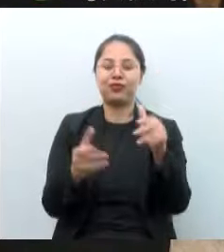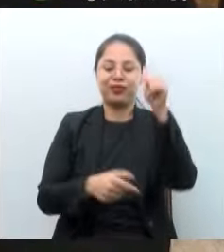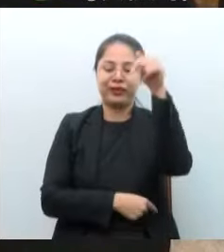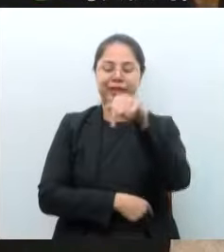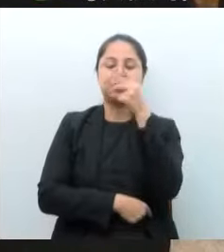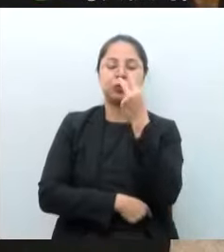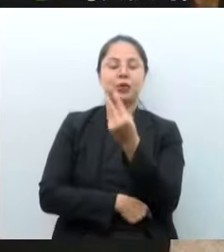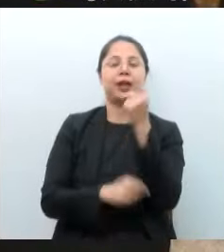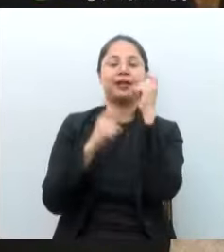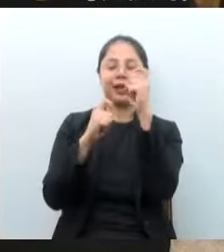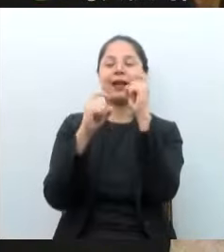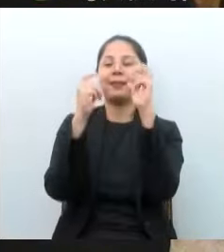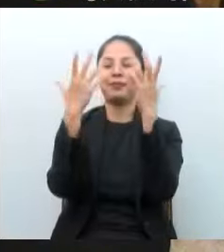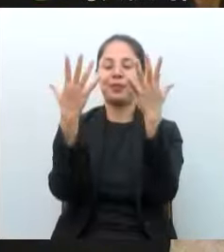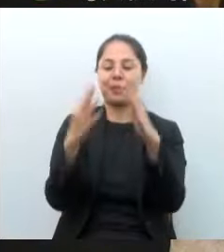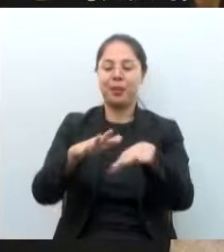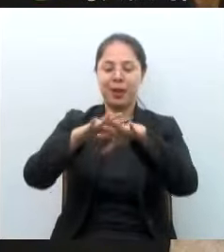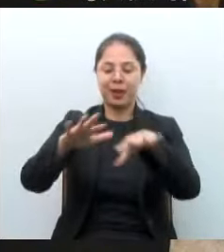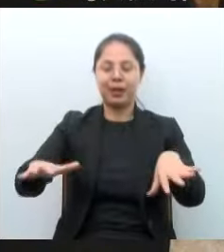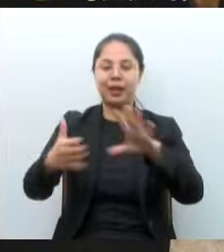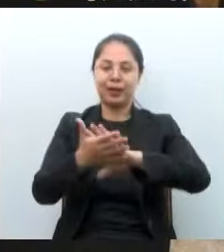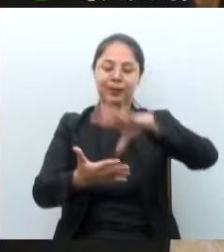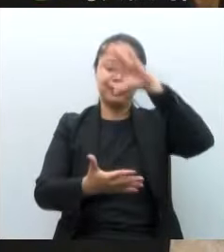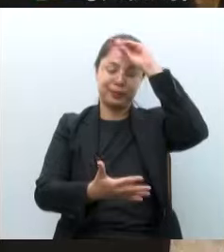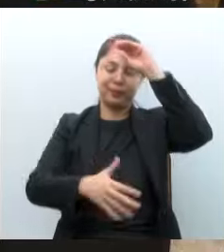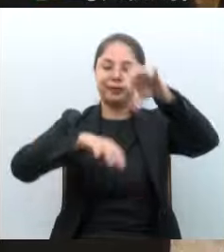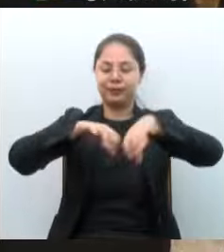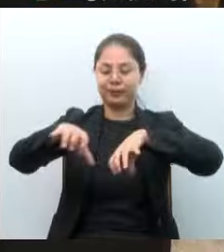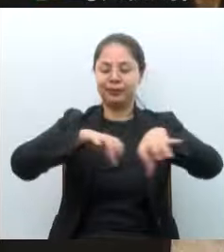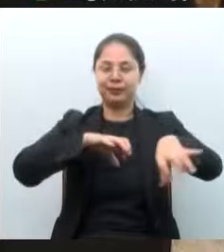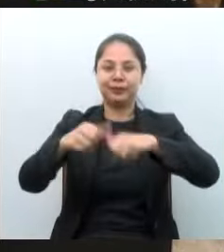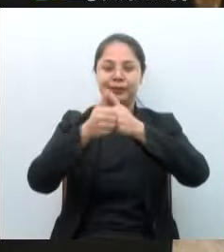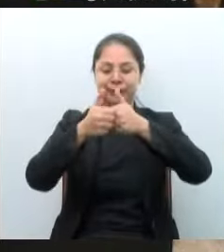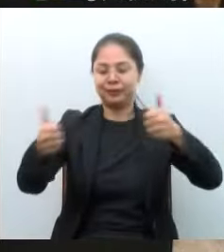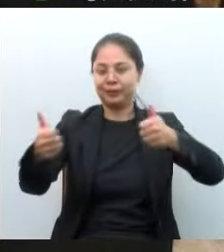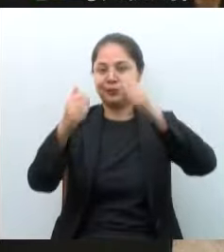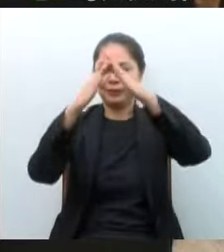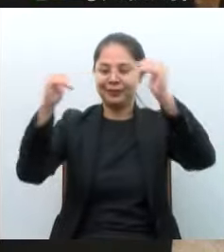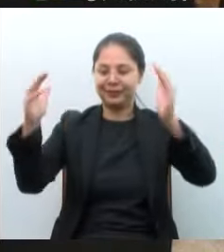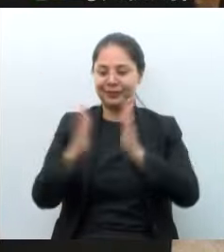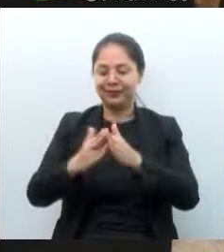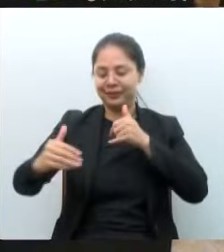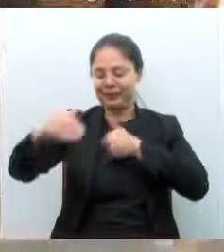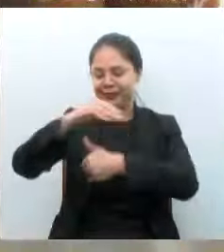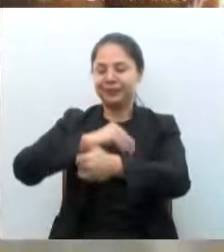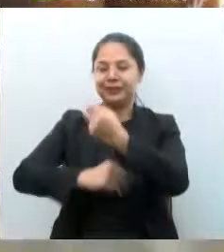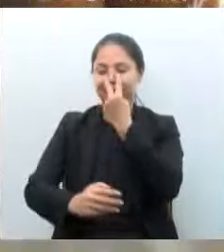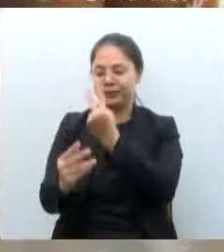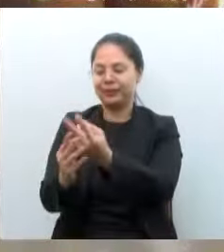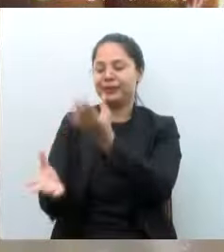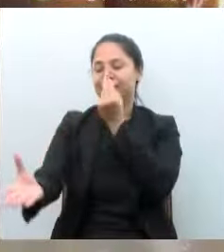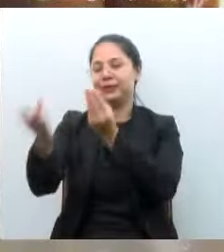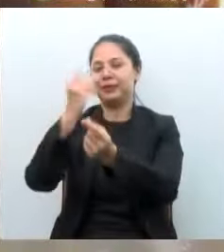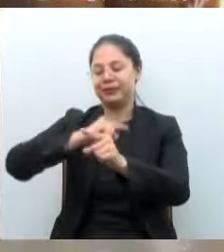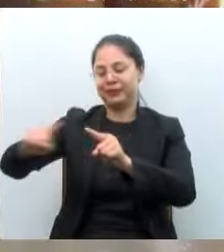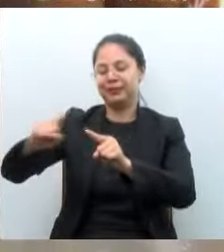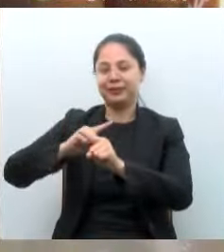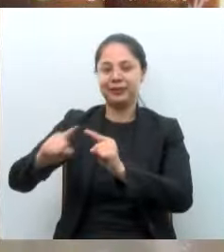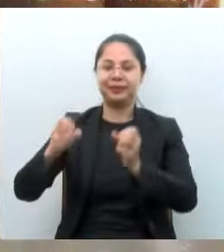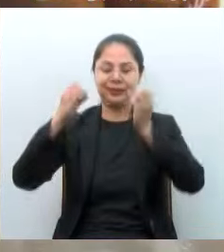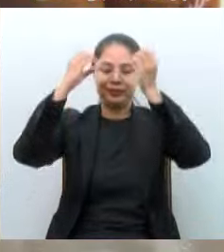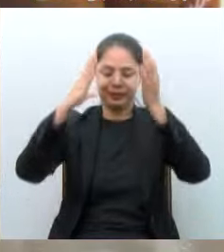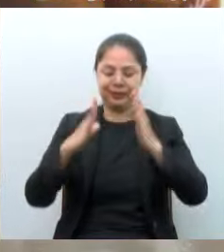ค่ะเด็กนักเรียนได้ใช้ชีวิตในการจัดการเรียนการสอนผ่านวัดทั้งฐานการเรียนรู้ต่างๆนะคะคุณครู